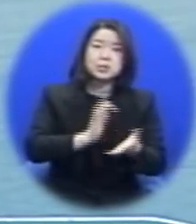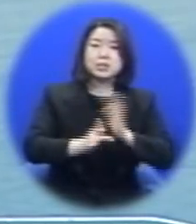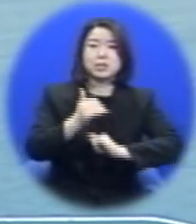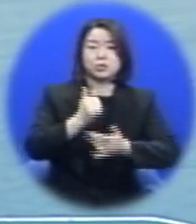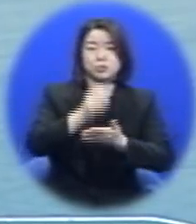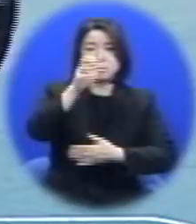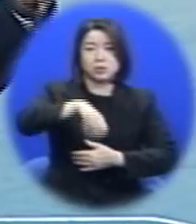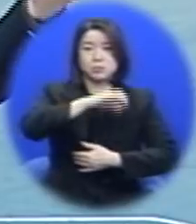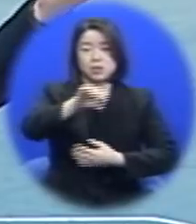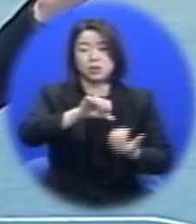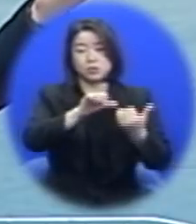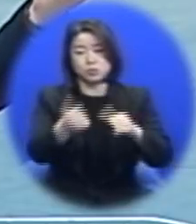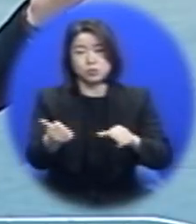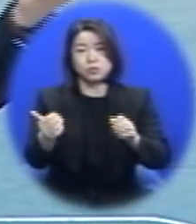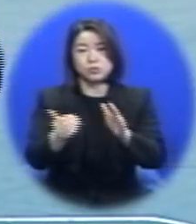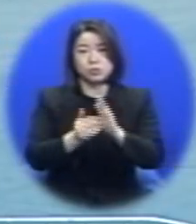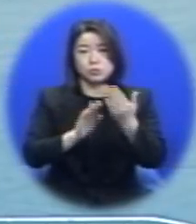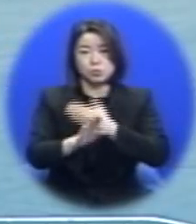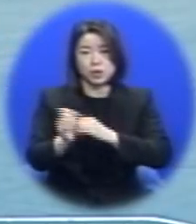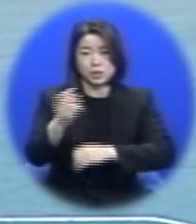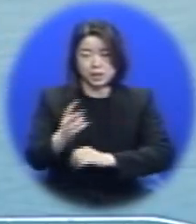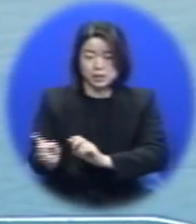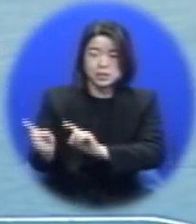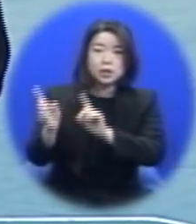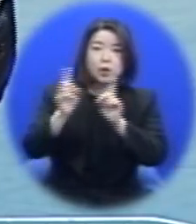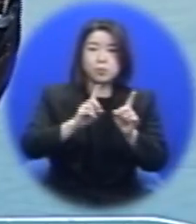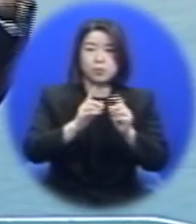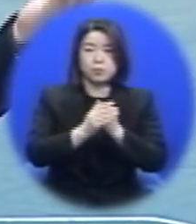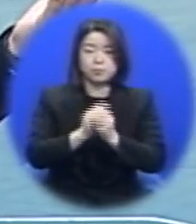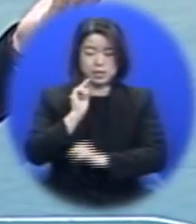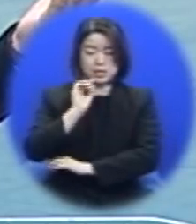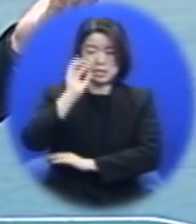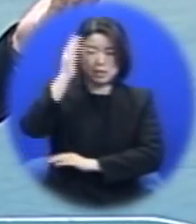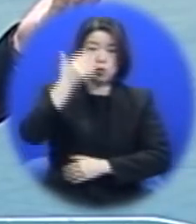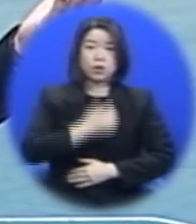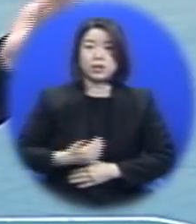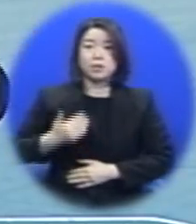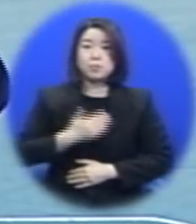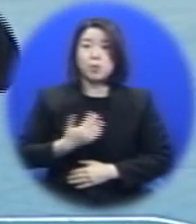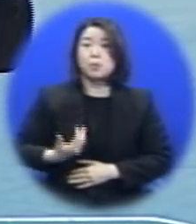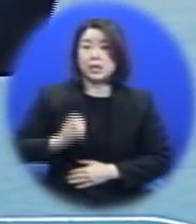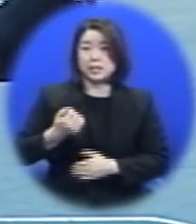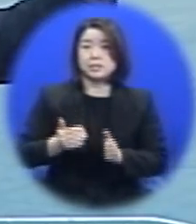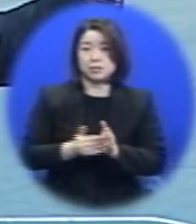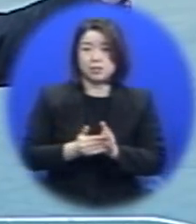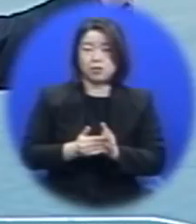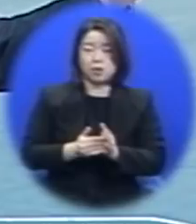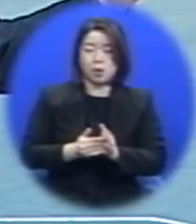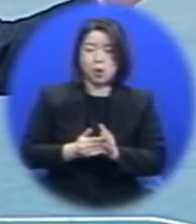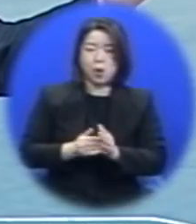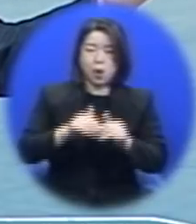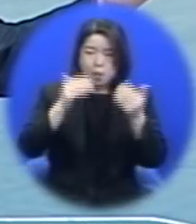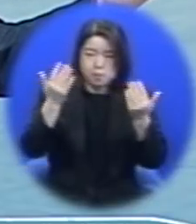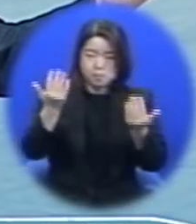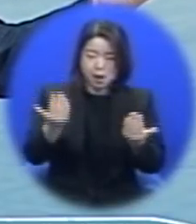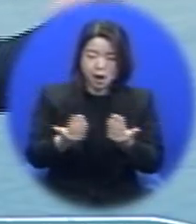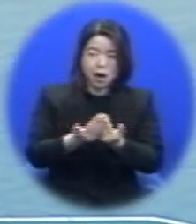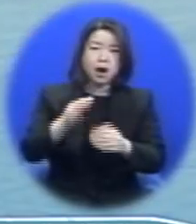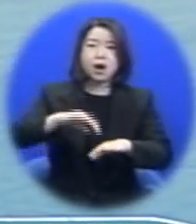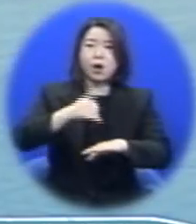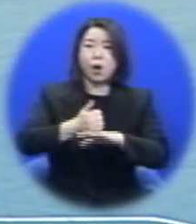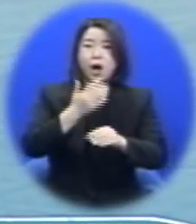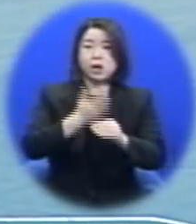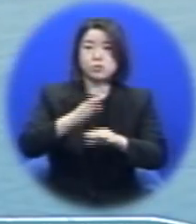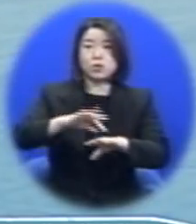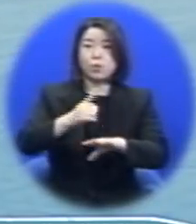죽으셨다가 다시 부활하셨습니다. 이제는 영광의 몸을 가지셨습니다. 만왕의 왕이 되셨습니다.